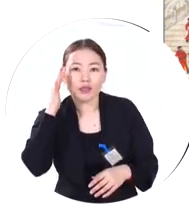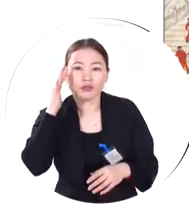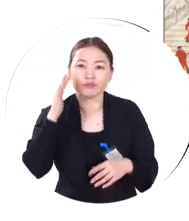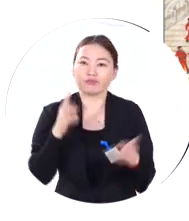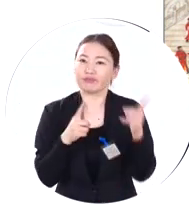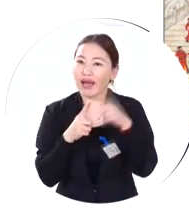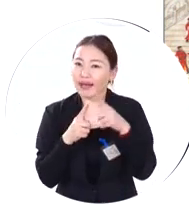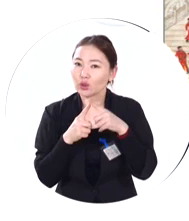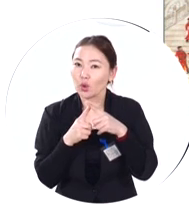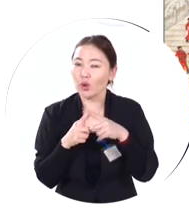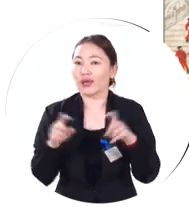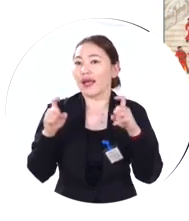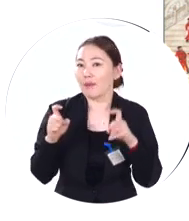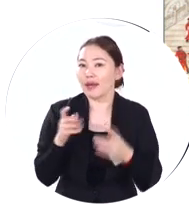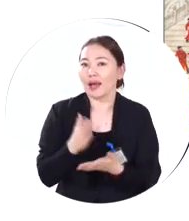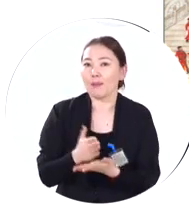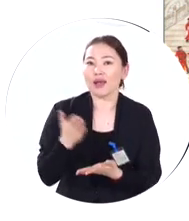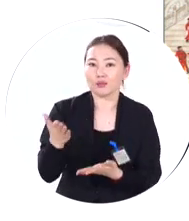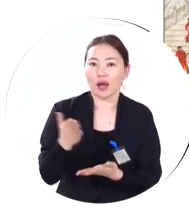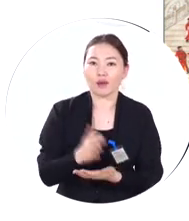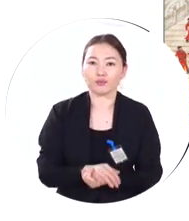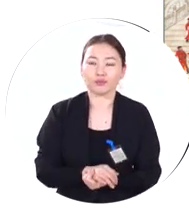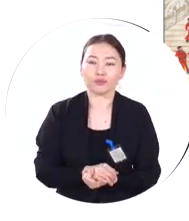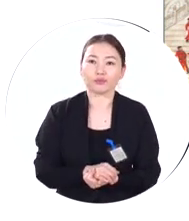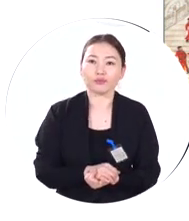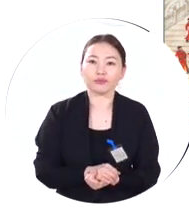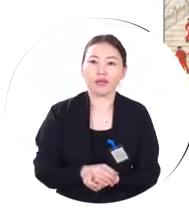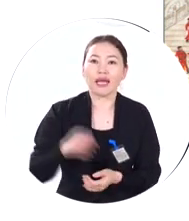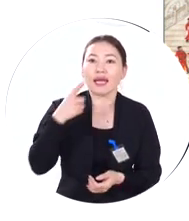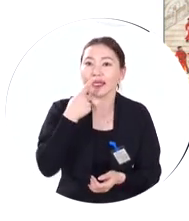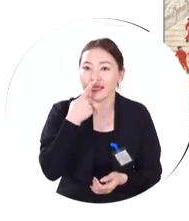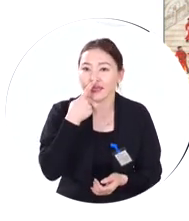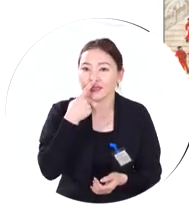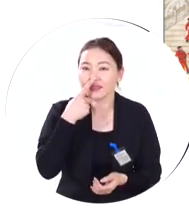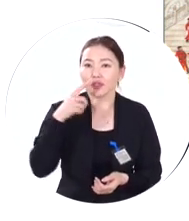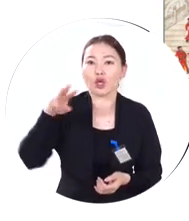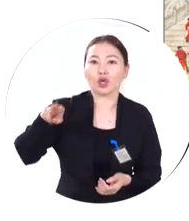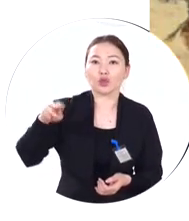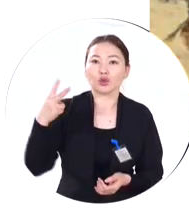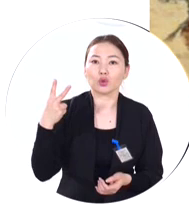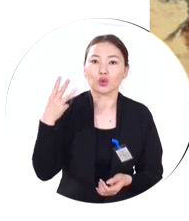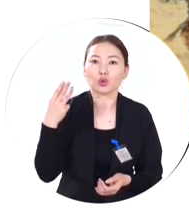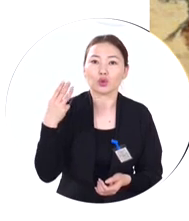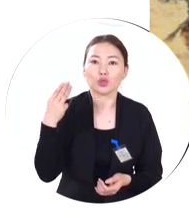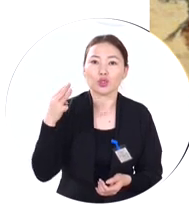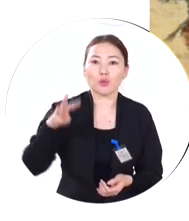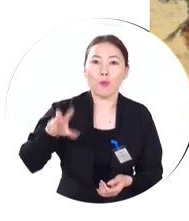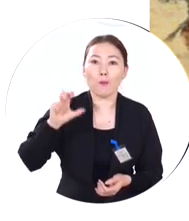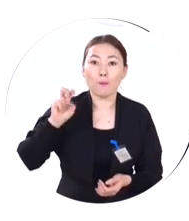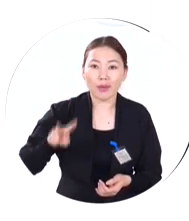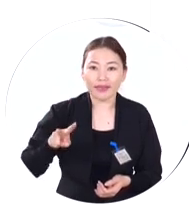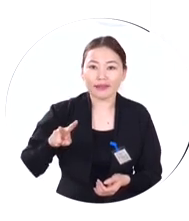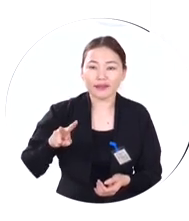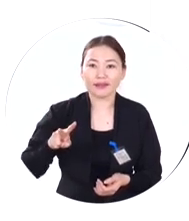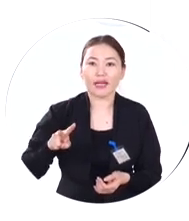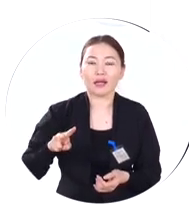хаас хэлбэрийн хувьд төлөвшөгдсөн мэт харагдвч хэрэг дээрээ хятад төшмөдийн башир арга гарын аясаар хөдлөх болжээ.